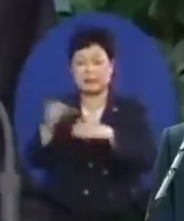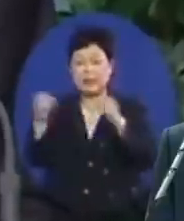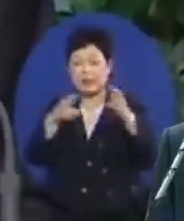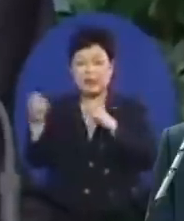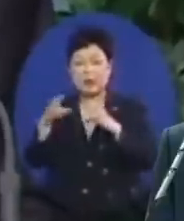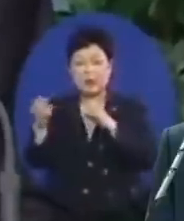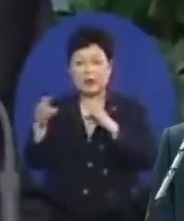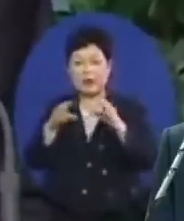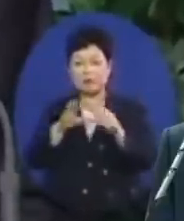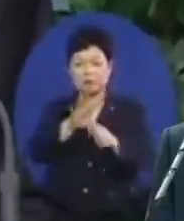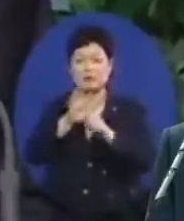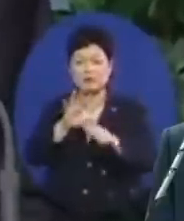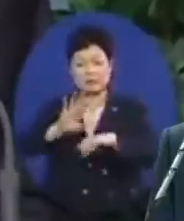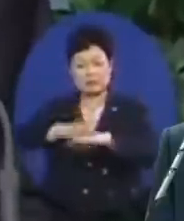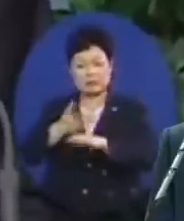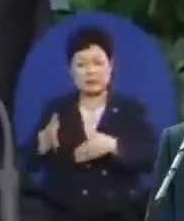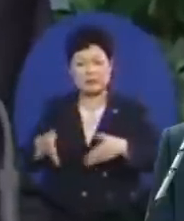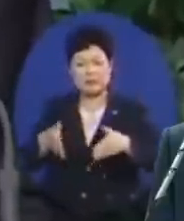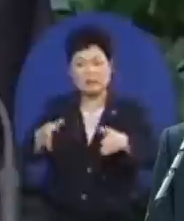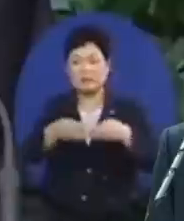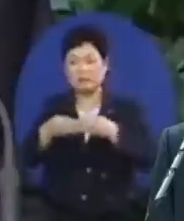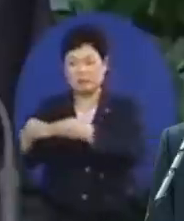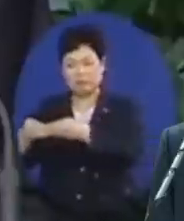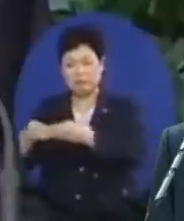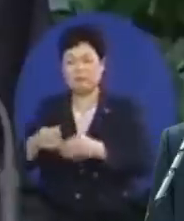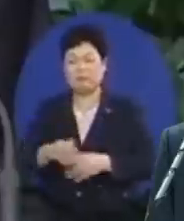대화를 통해서 잘못된 길로 이끌어가거든.